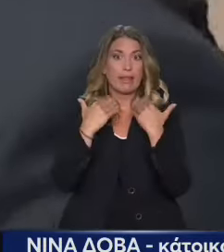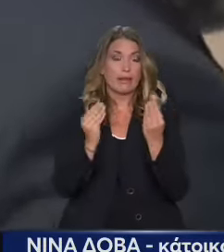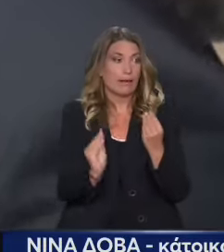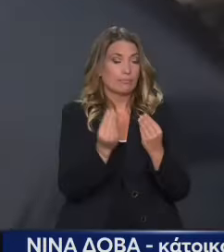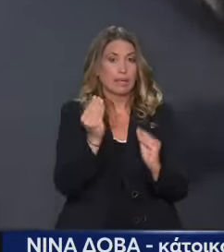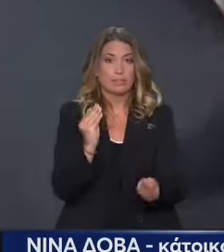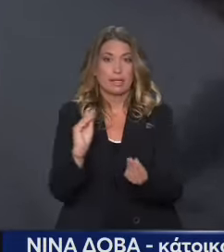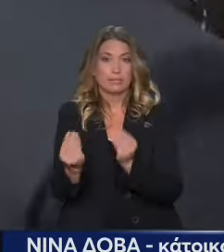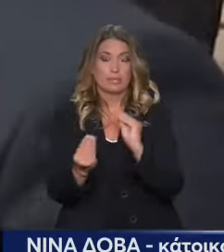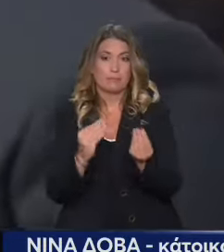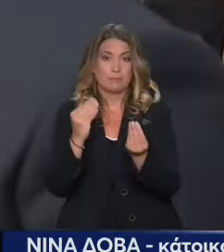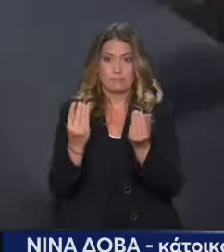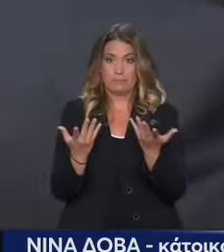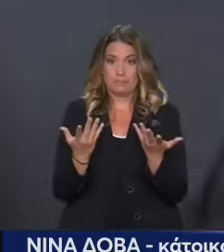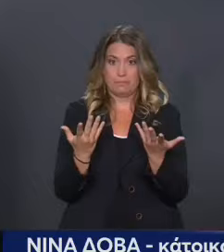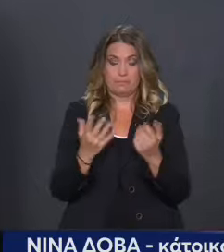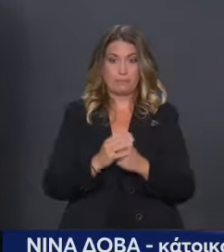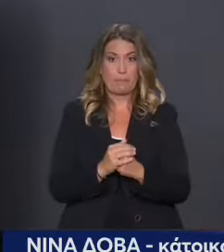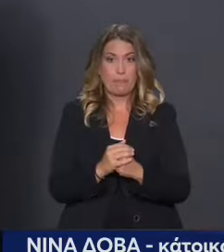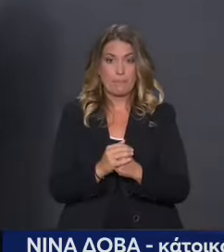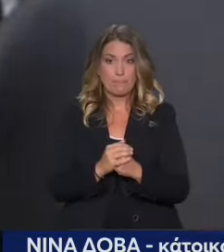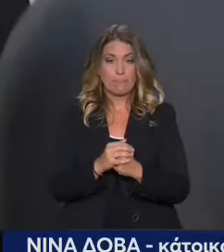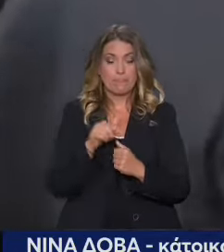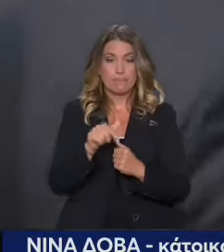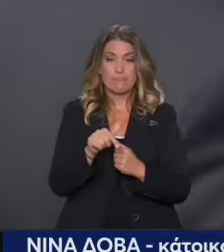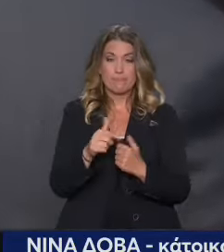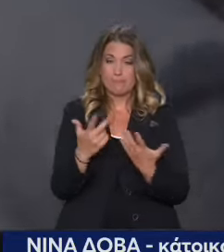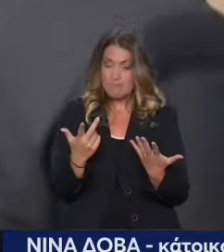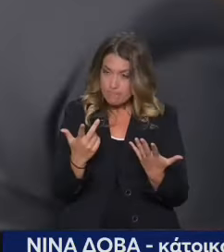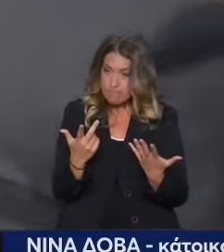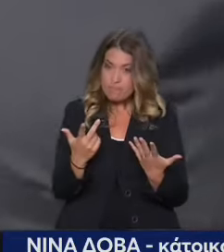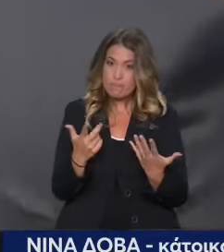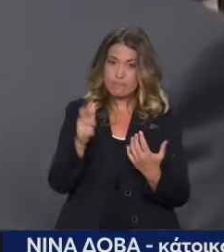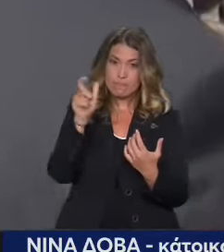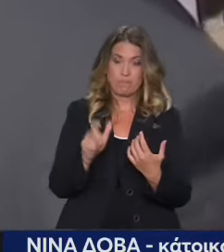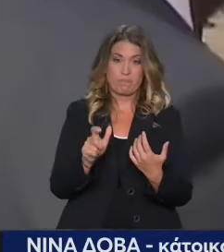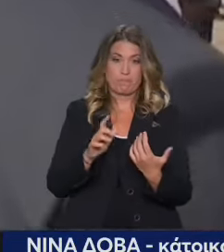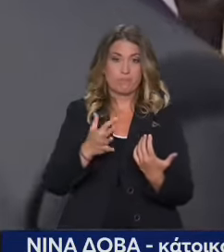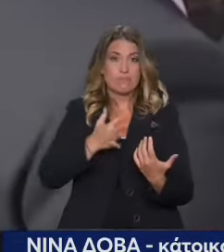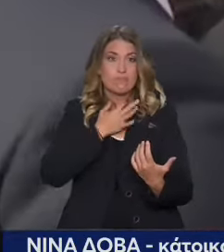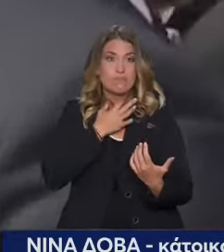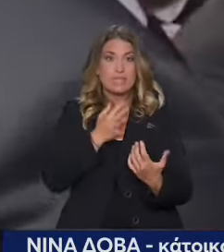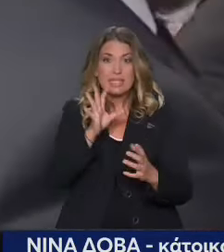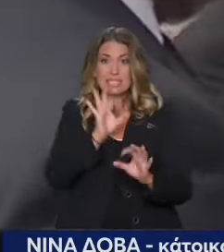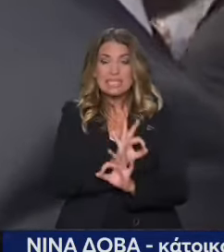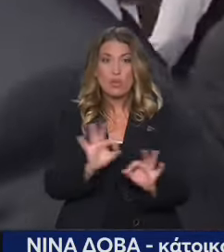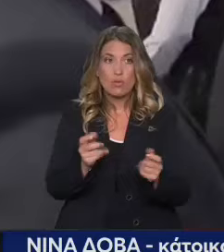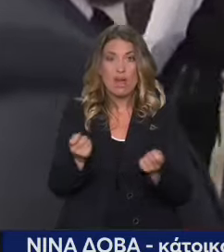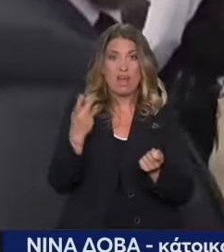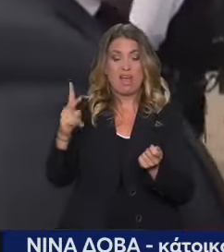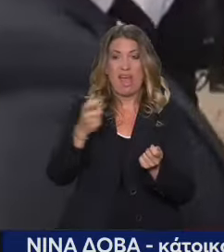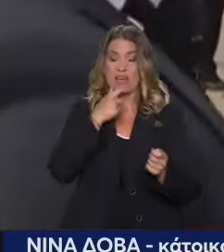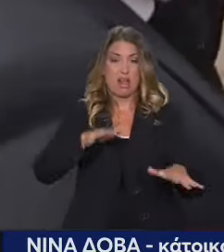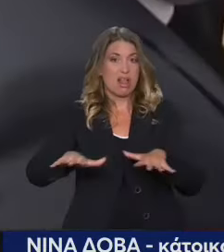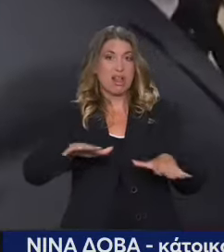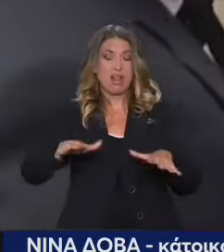Βασίλισσας έφερε ένα κύρος. Υπήρχε ένα κύρος και μια σιγουριά ότι ξέρουμε ότι είναι μια σταθερή μονάρχη. Υπήρχε στην Αγγλία για πάνω